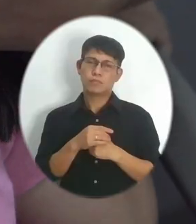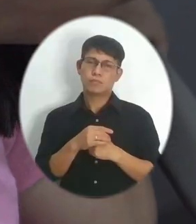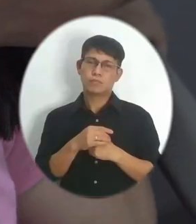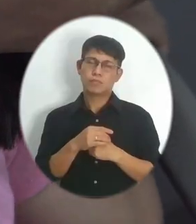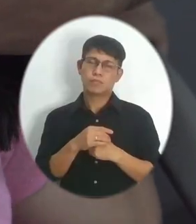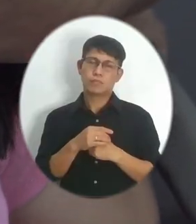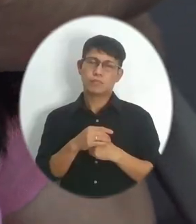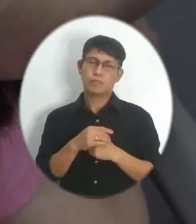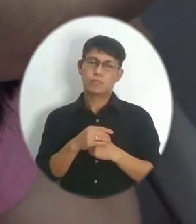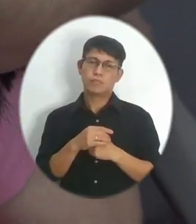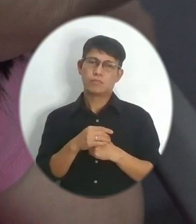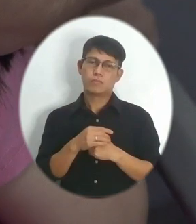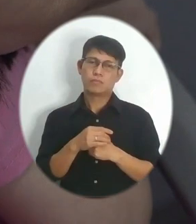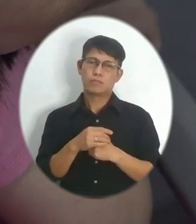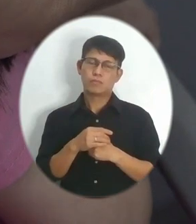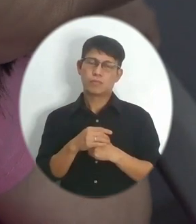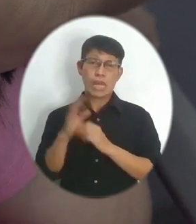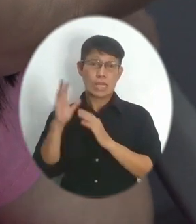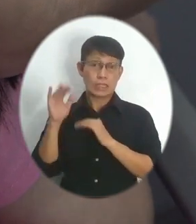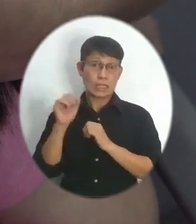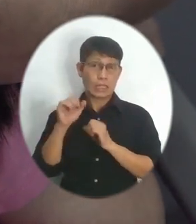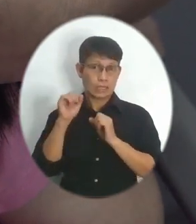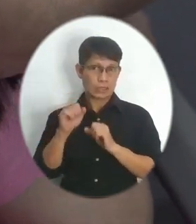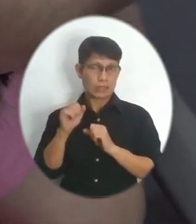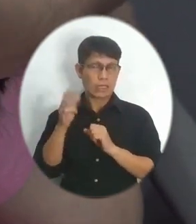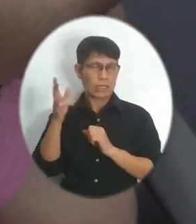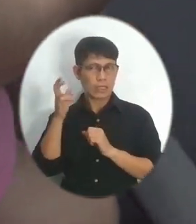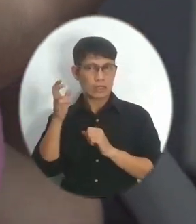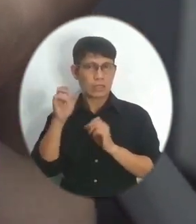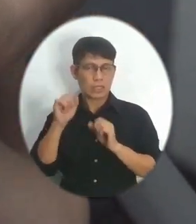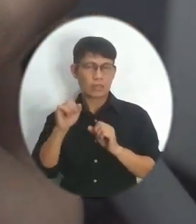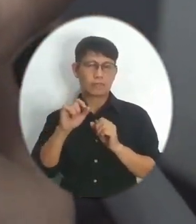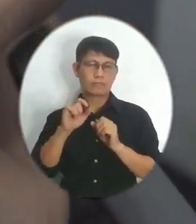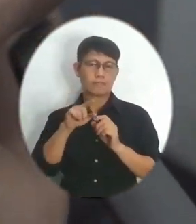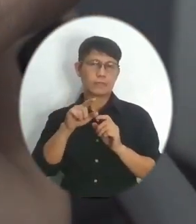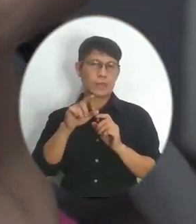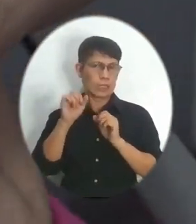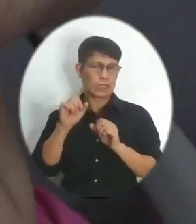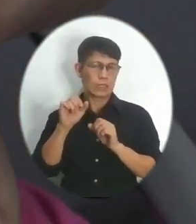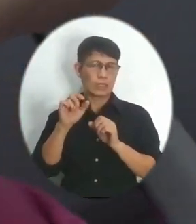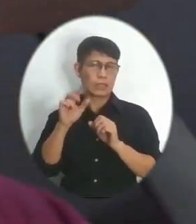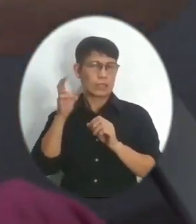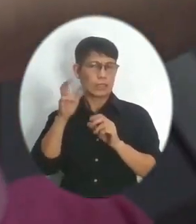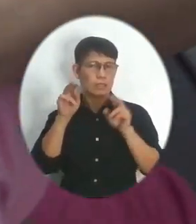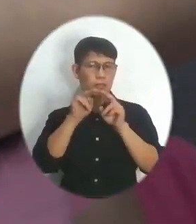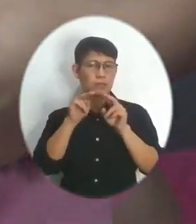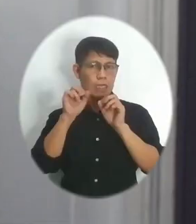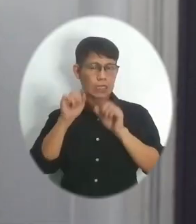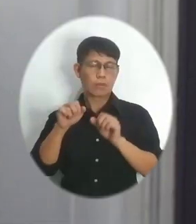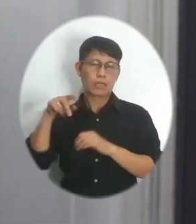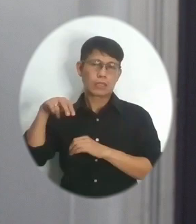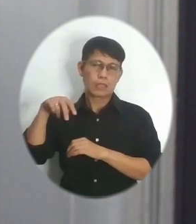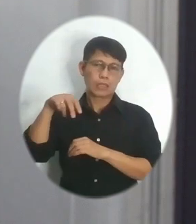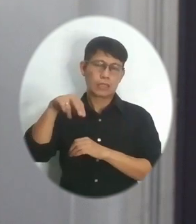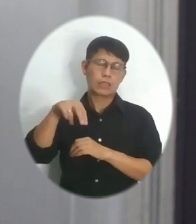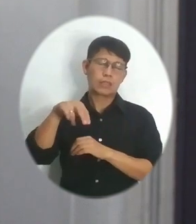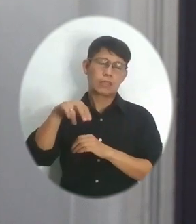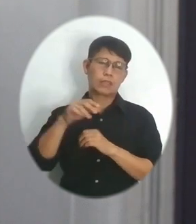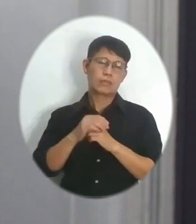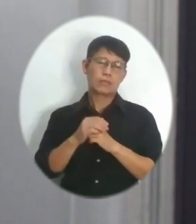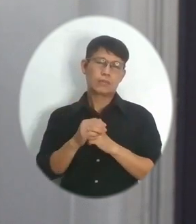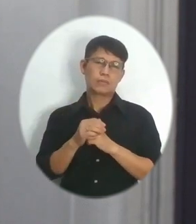kaliwang tenga at kanan na tenga po. Sana makarinig siya. Sana maging normal siya. Sana makalakad po siya.